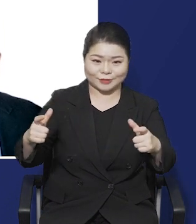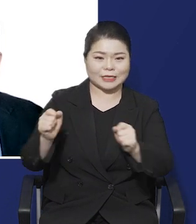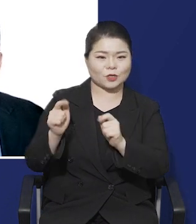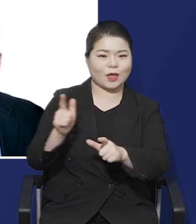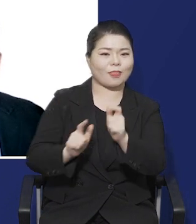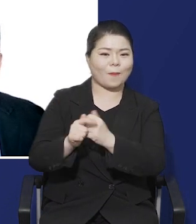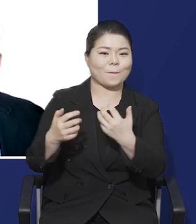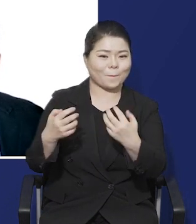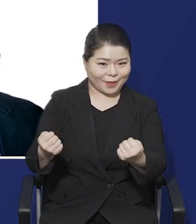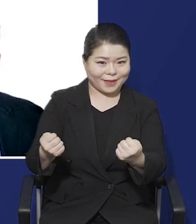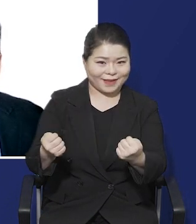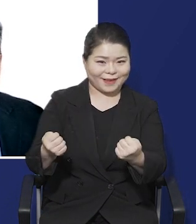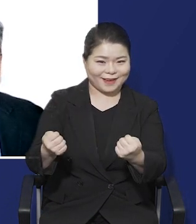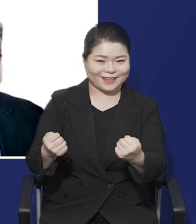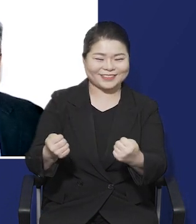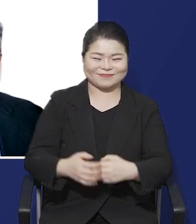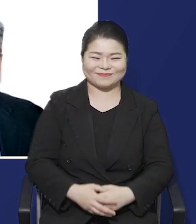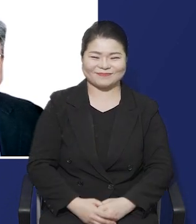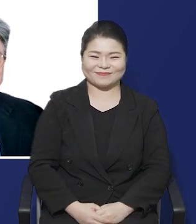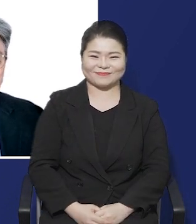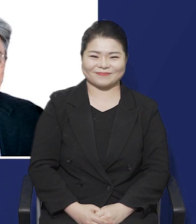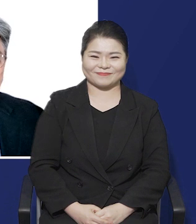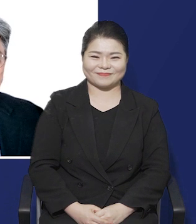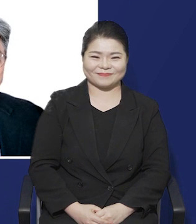더 많다는 것을 내포하고 있습니다.